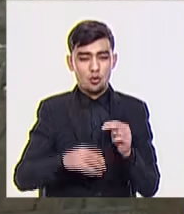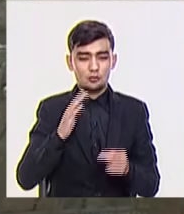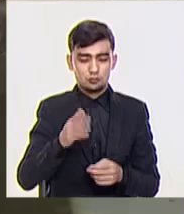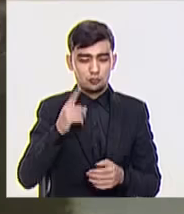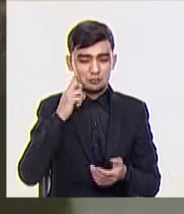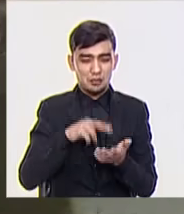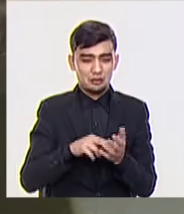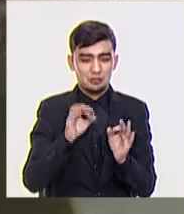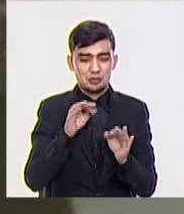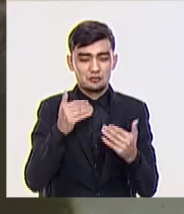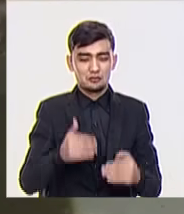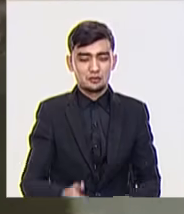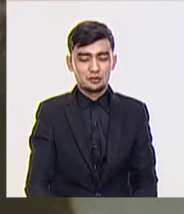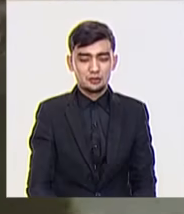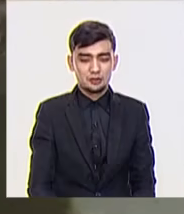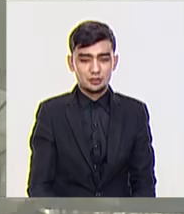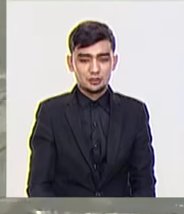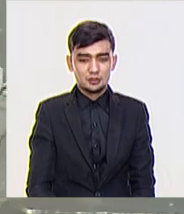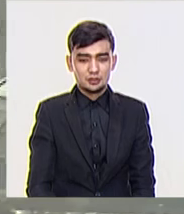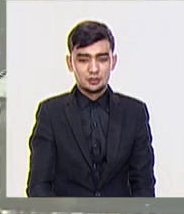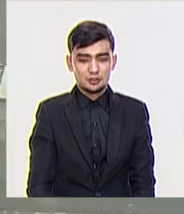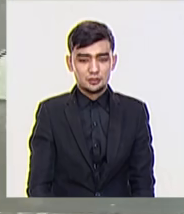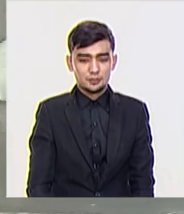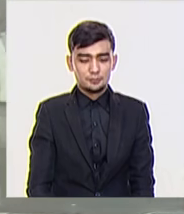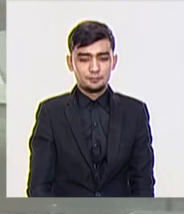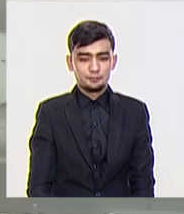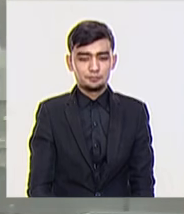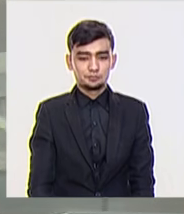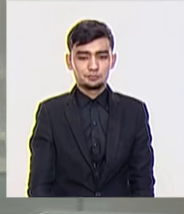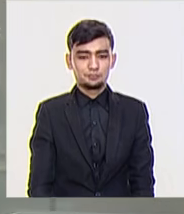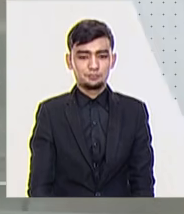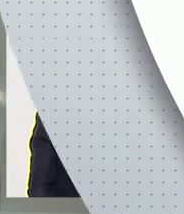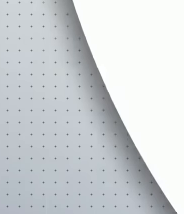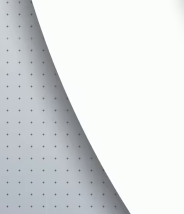ғана жеткізді. Әйгерім Ердәулет, Влад Шишко, Информ бюро, Алматы.